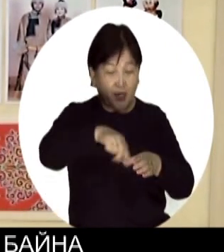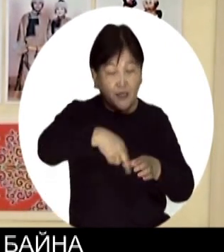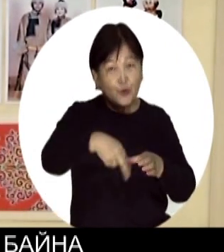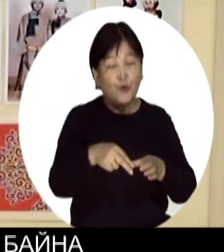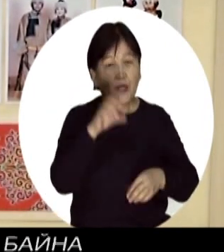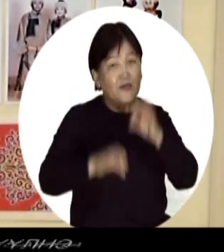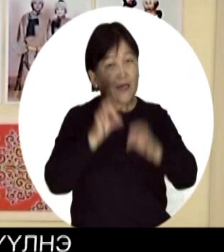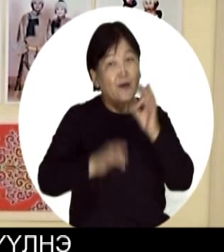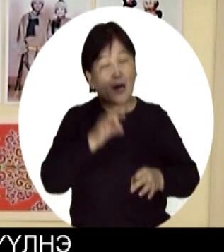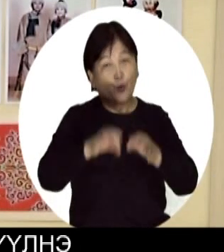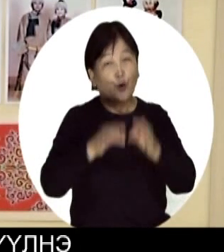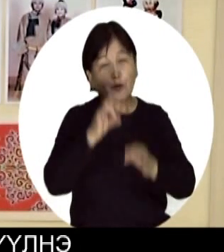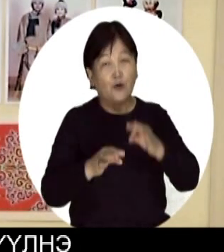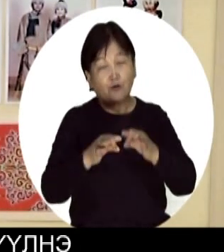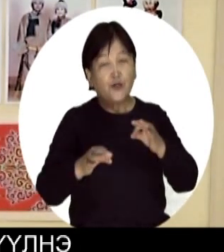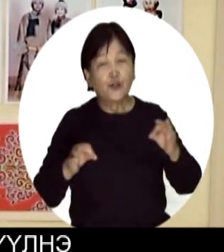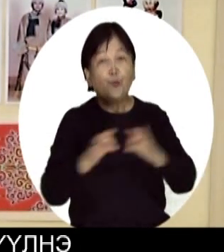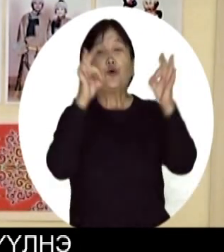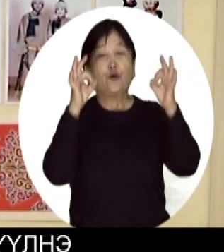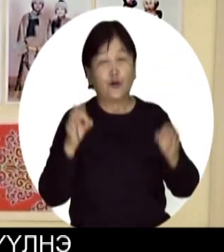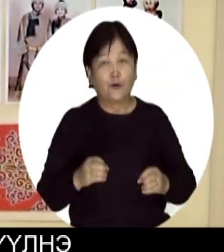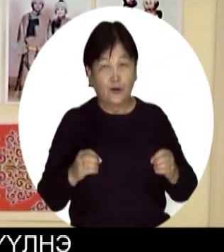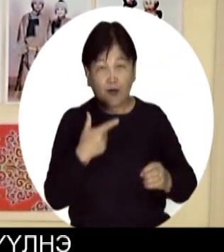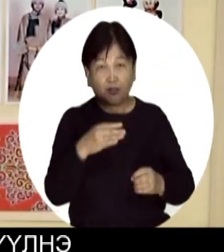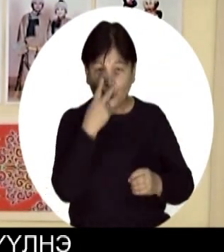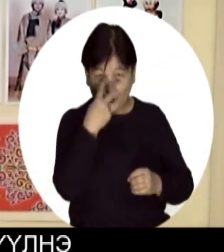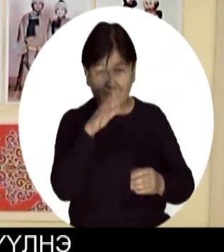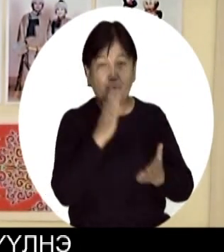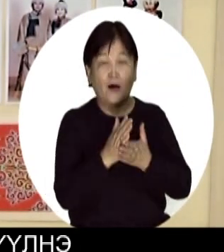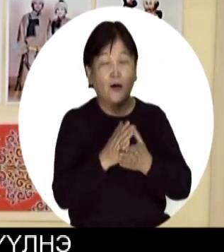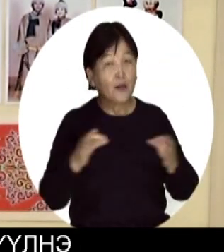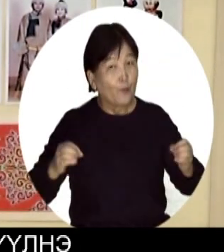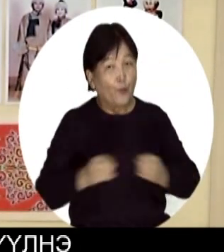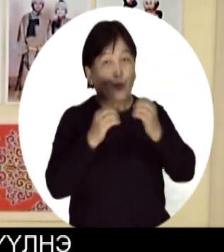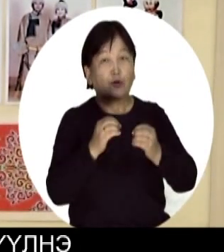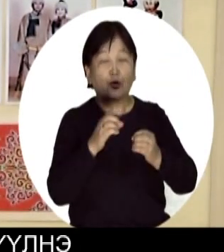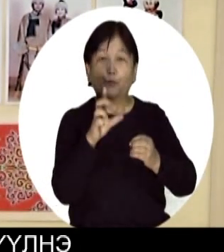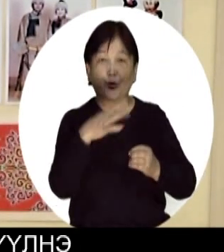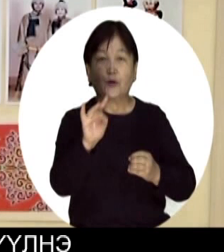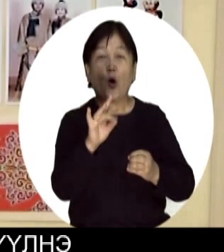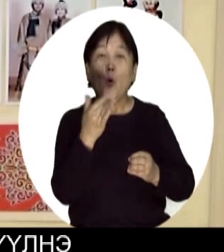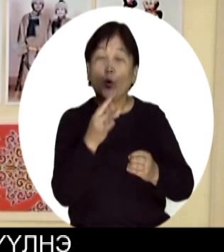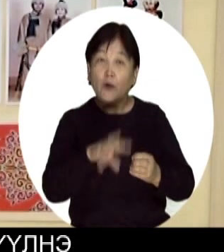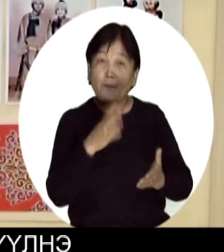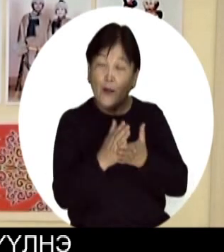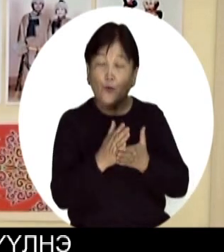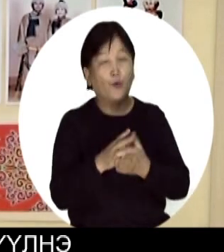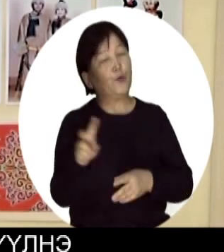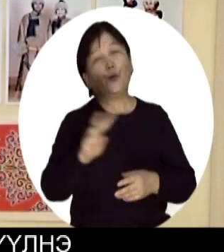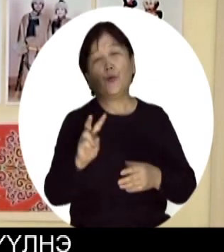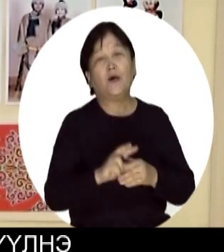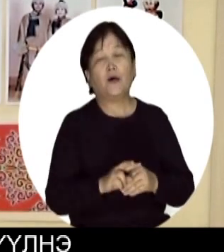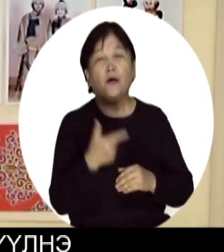хөдөлж байгаа учраас мөргөлдөн. За тэгэхээр мөргөлдөх болгонд уруул явагдах уу гэвэл бас үгүй. За тэгэхээр